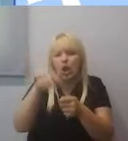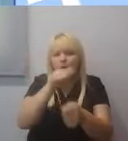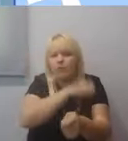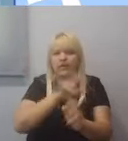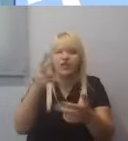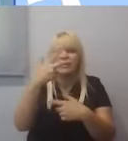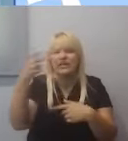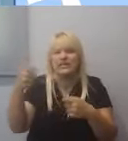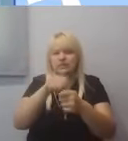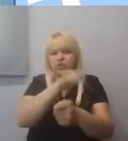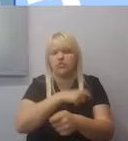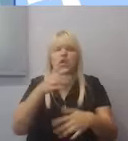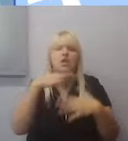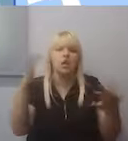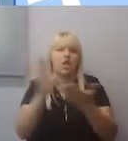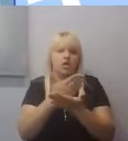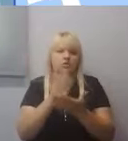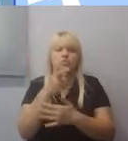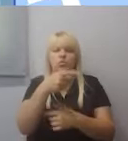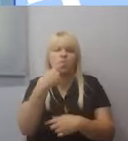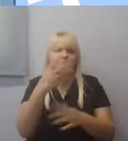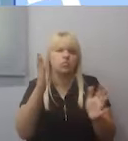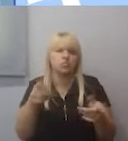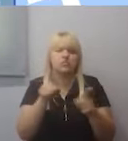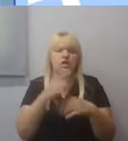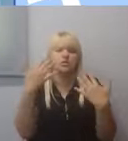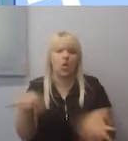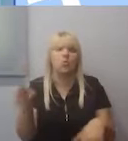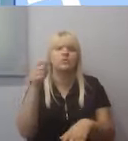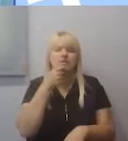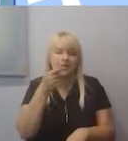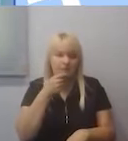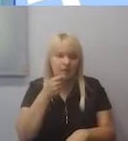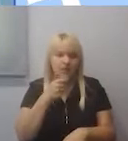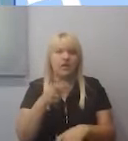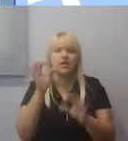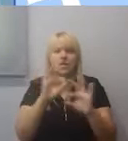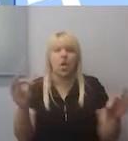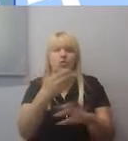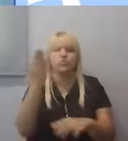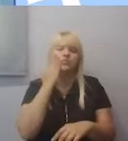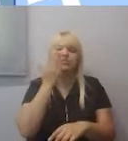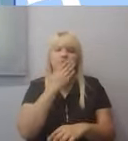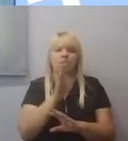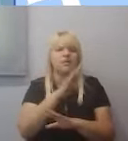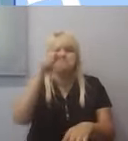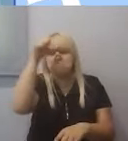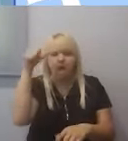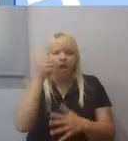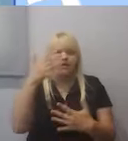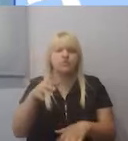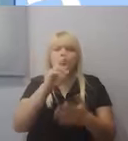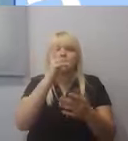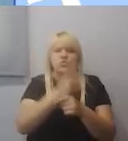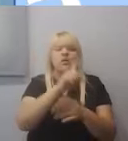atšķirība un par to mēs runāsim jau septembrī jauku jums vasaru nepārkarstiet uzdodiet jautājumus paldies par jautājumiem